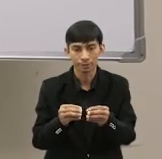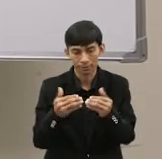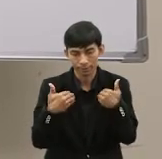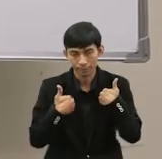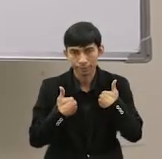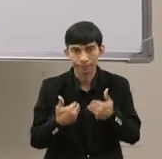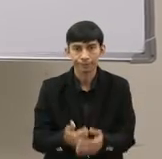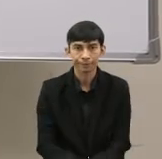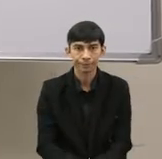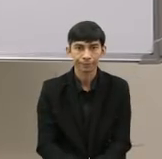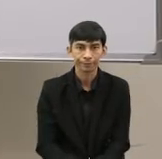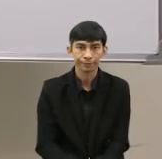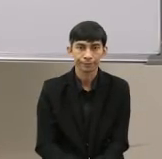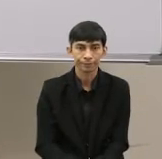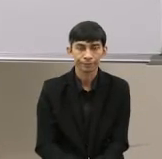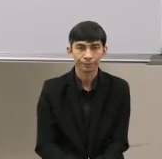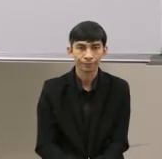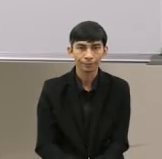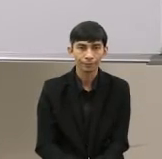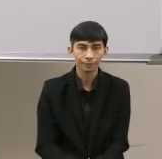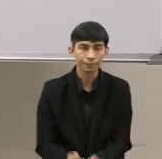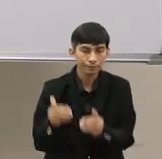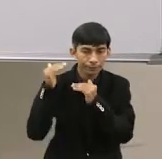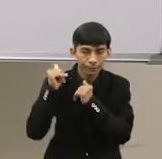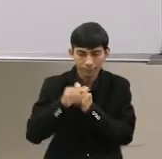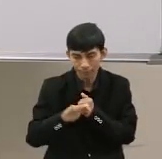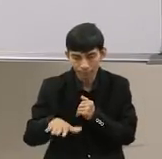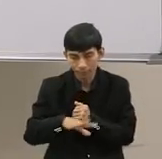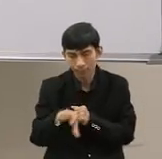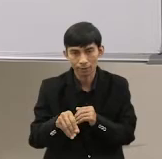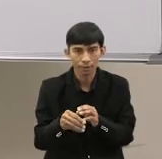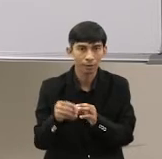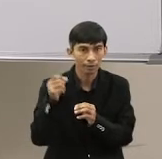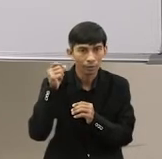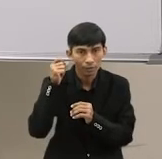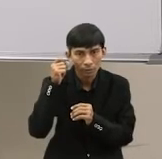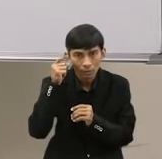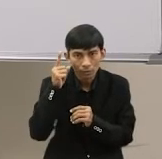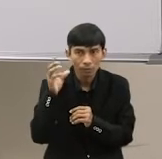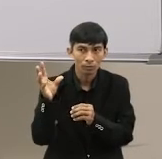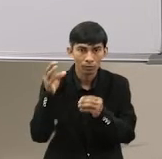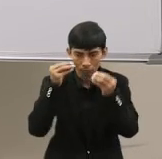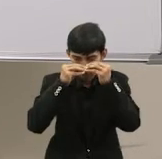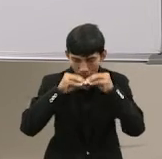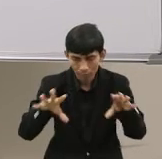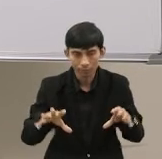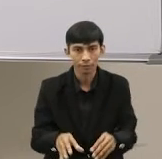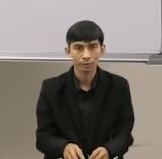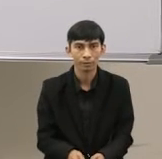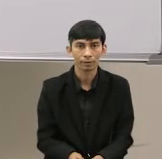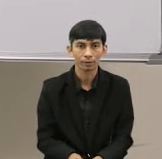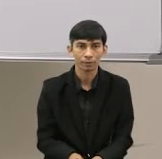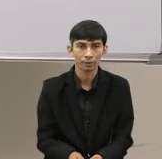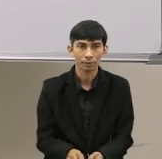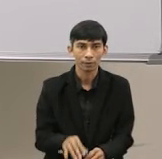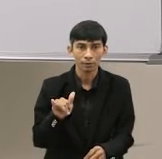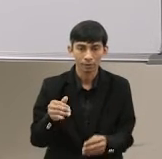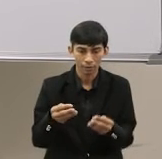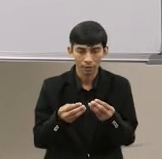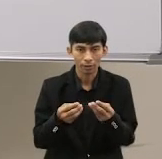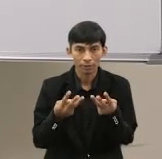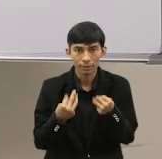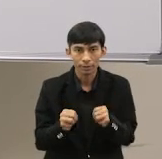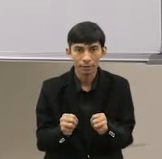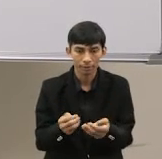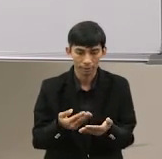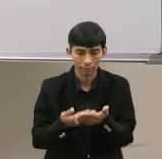con trán nè cụ sân khâm tha con tiền ọc nia chua cho bạc nâu vị thi trong ca bằng ca chùm nào